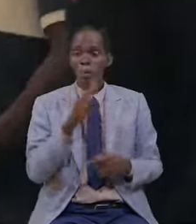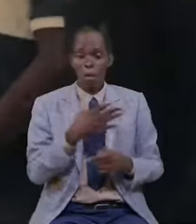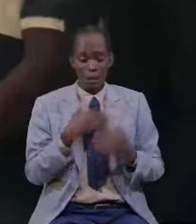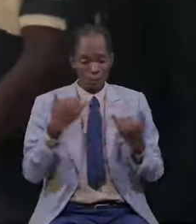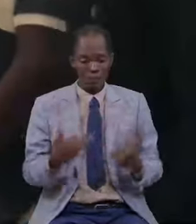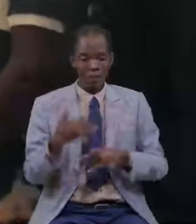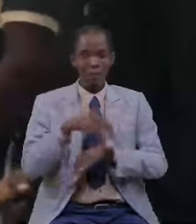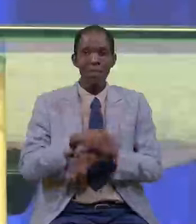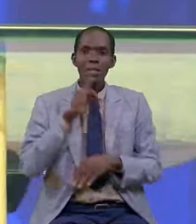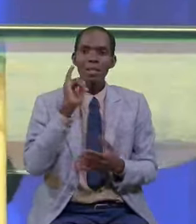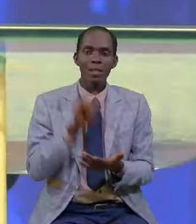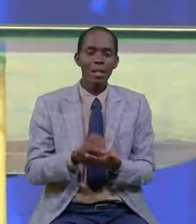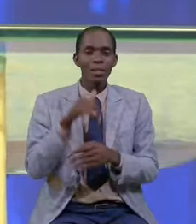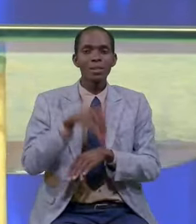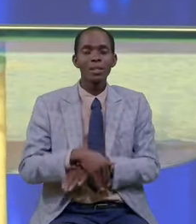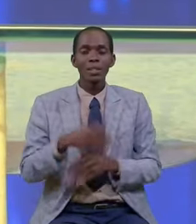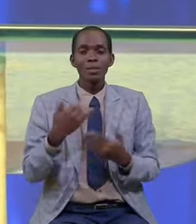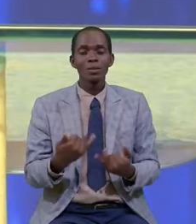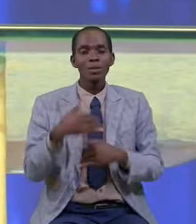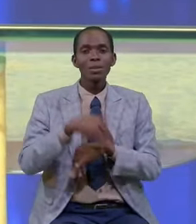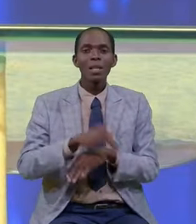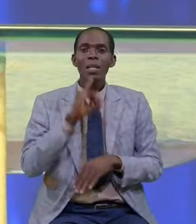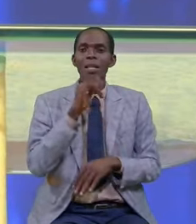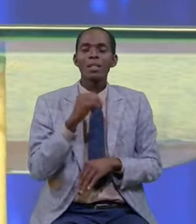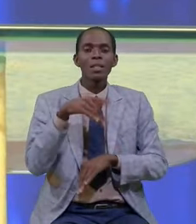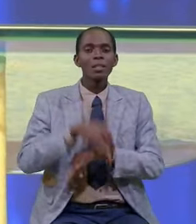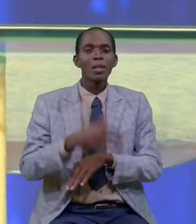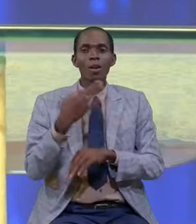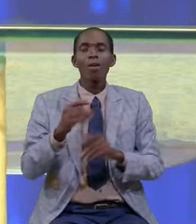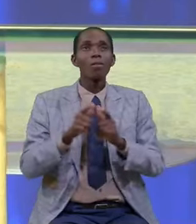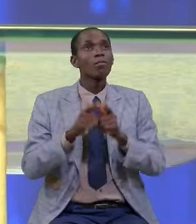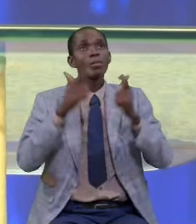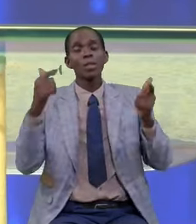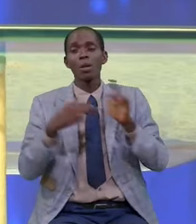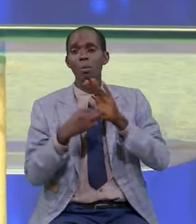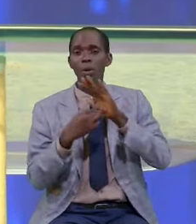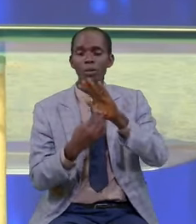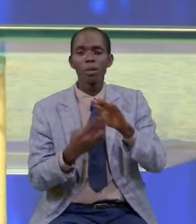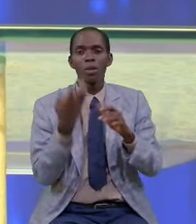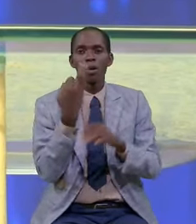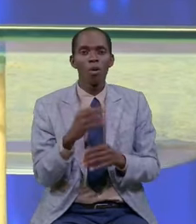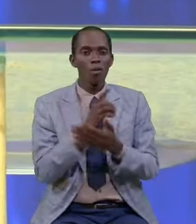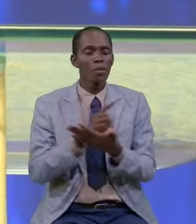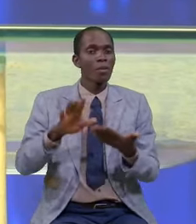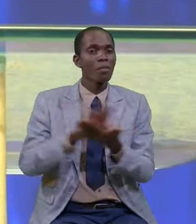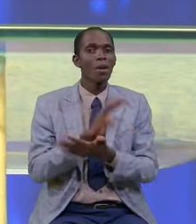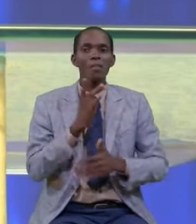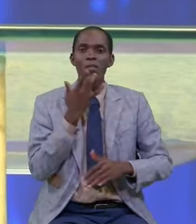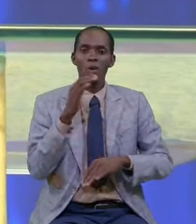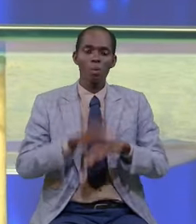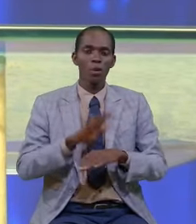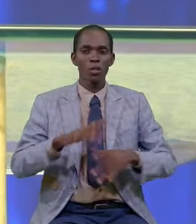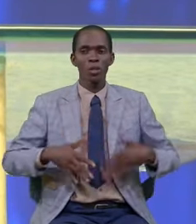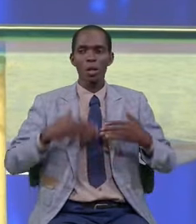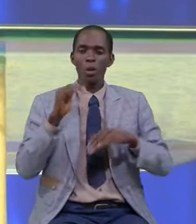soir, c'est la soirée là. Ce soir, c'est la soirée d'une manifestation remarquable de la faveur